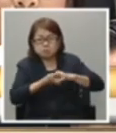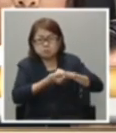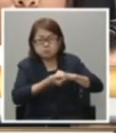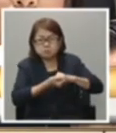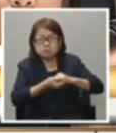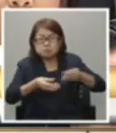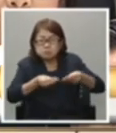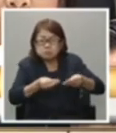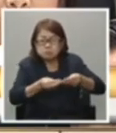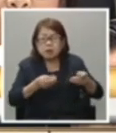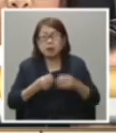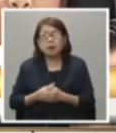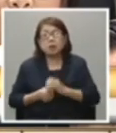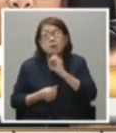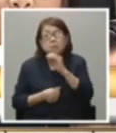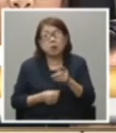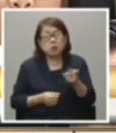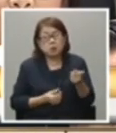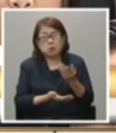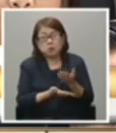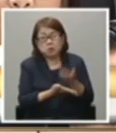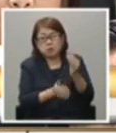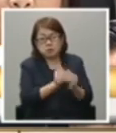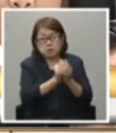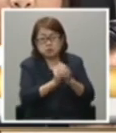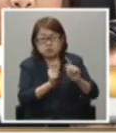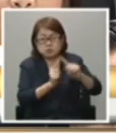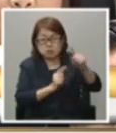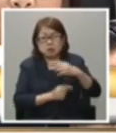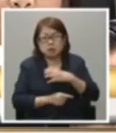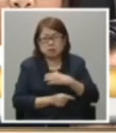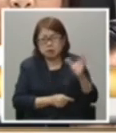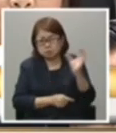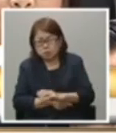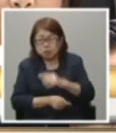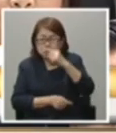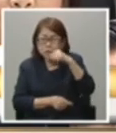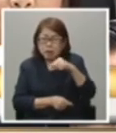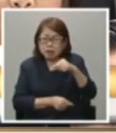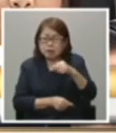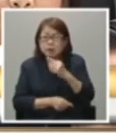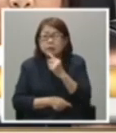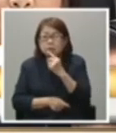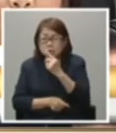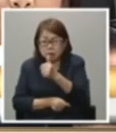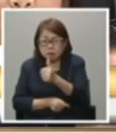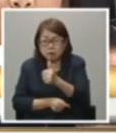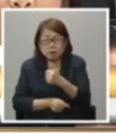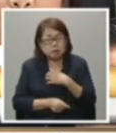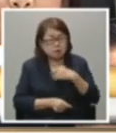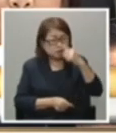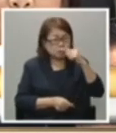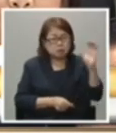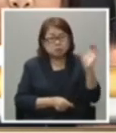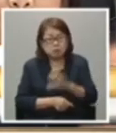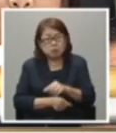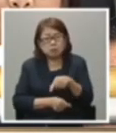าทุนที่ใหญ่ที่สุดในจีนอยากมาลงทุนที่เมืองไทยจะมาลงทุนที่เมืองไทย